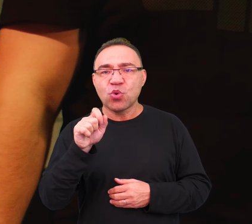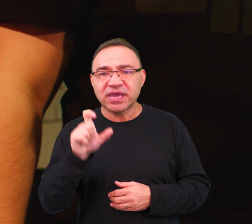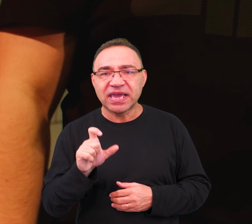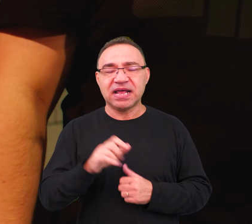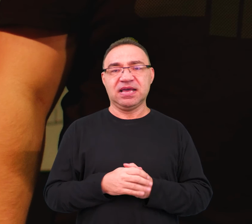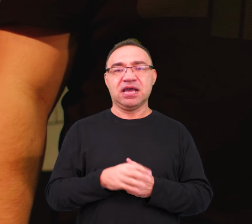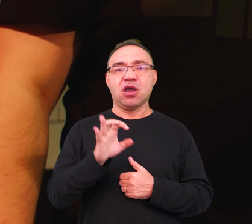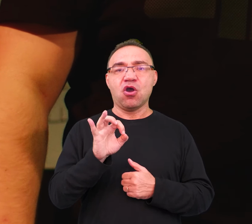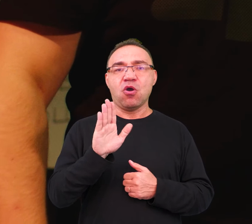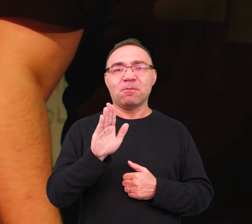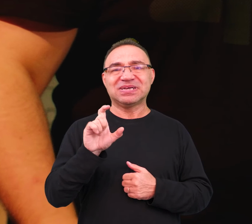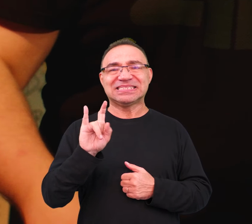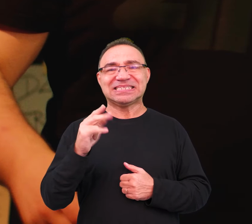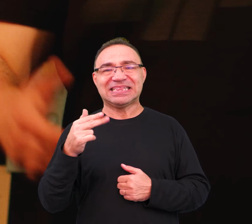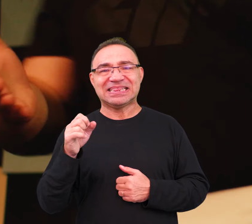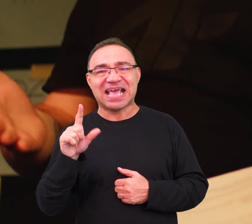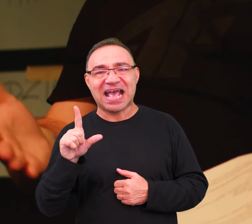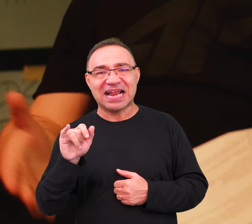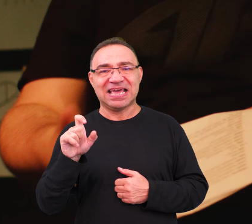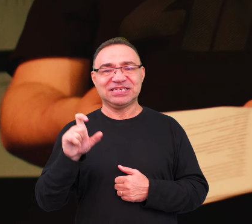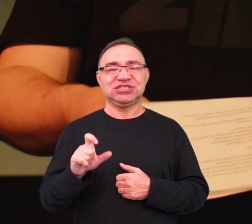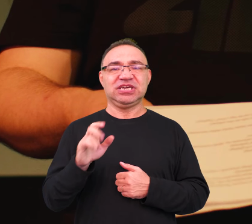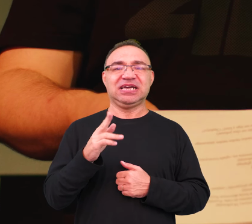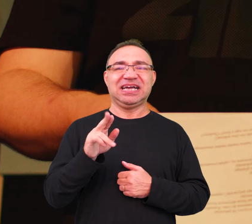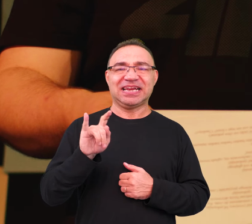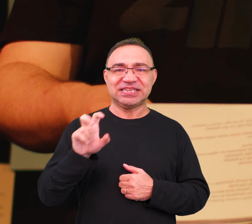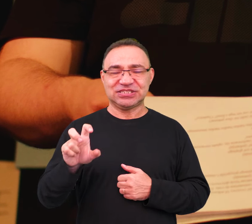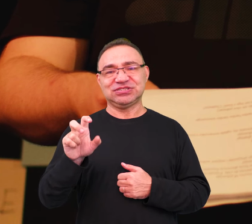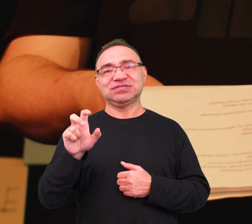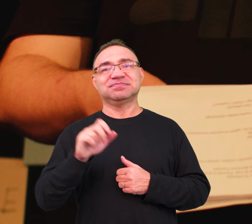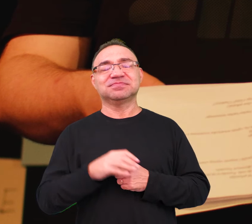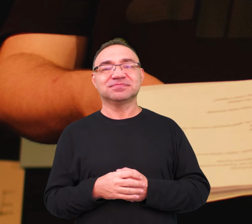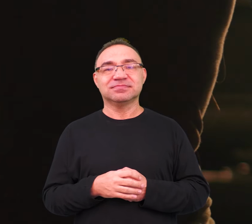się! Ocynać się! Cringe!